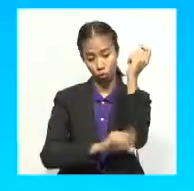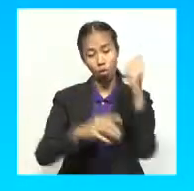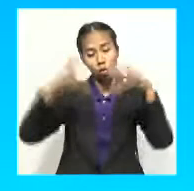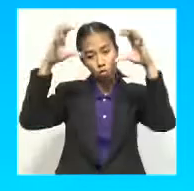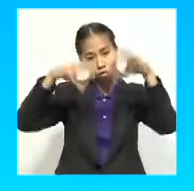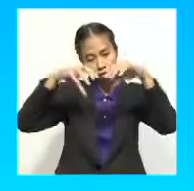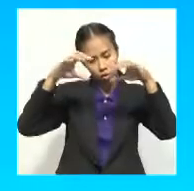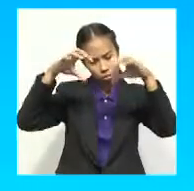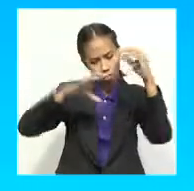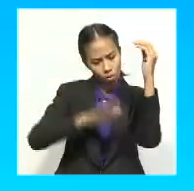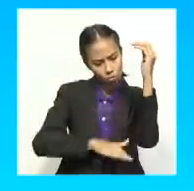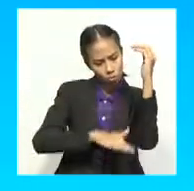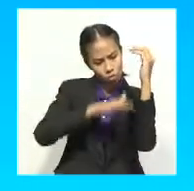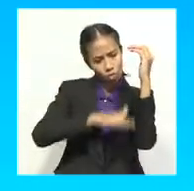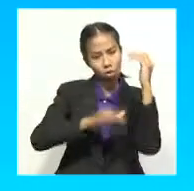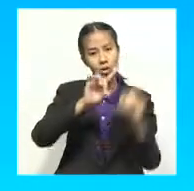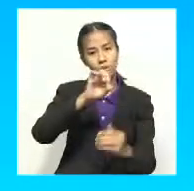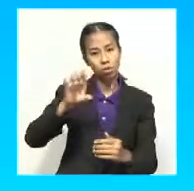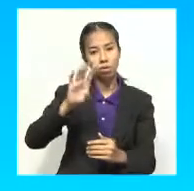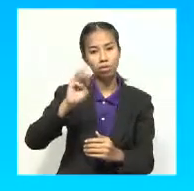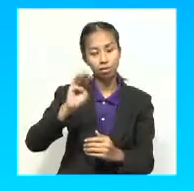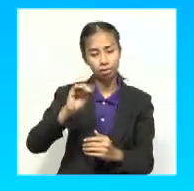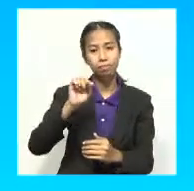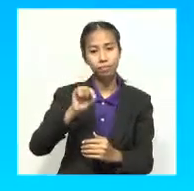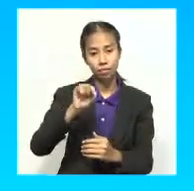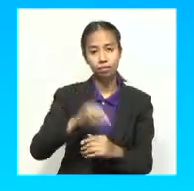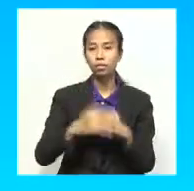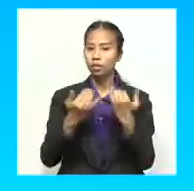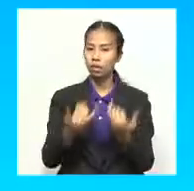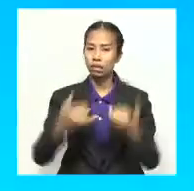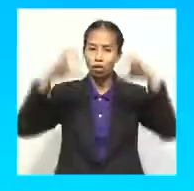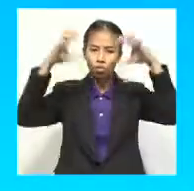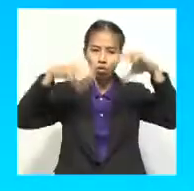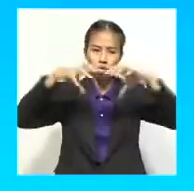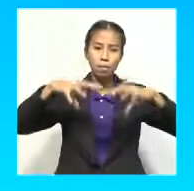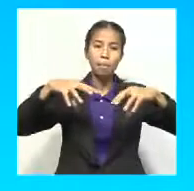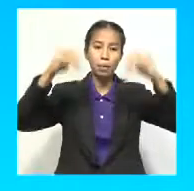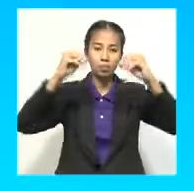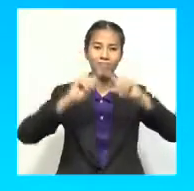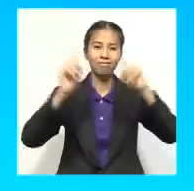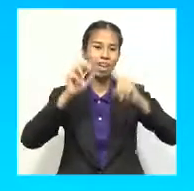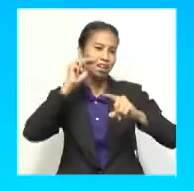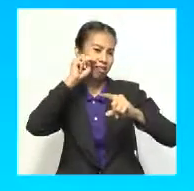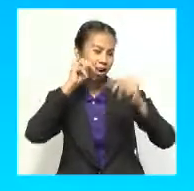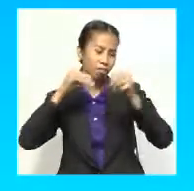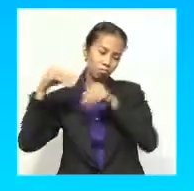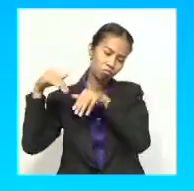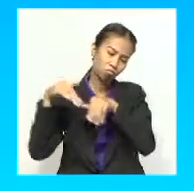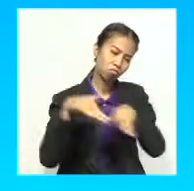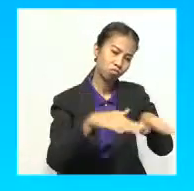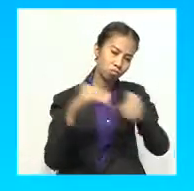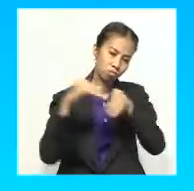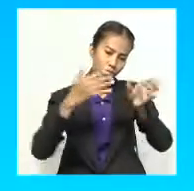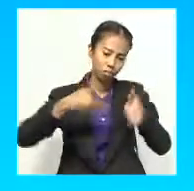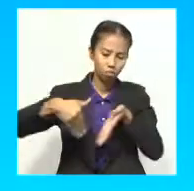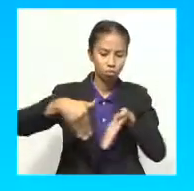สม24ชั่วโมงมีปริมาณ140มิลลิเมตรค่ะขณะนี้ไม่มีฝนตกแล้วค่ะแต่ว่ามีน้ำจำนวนมากไหลลงคลองชุมพ